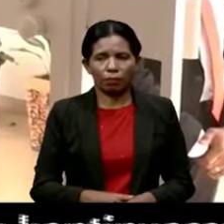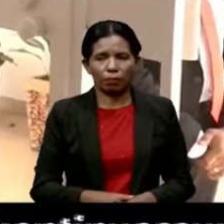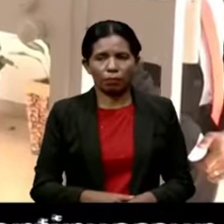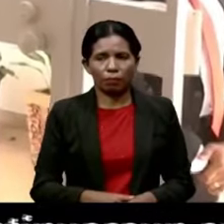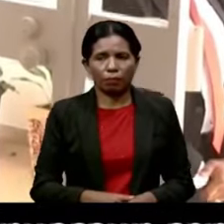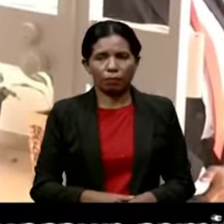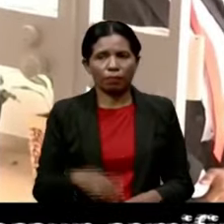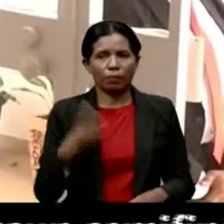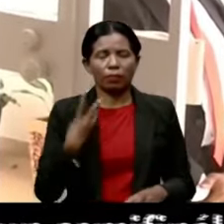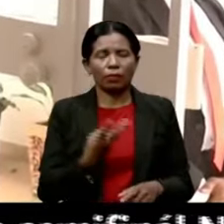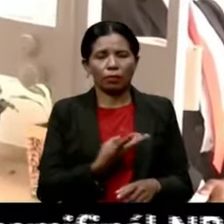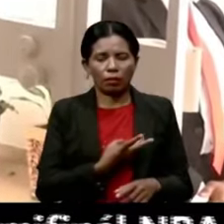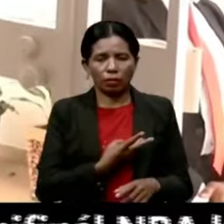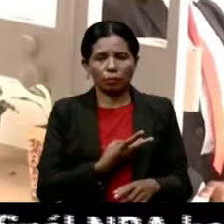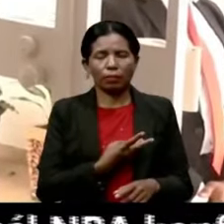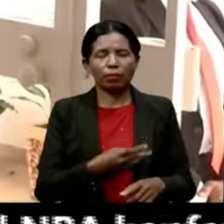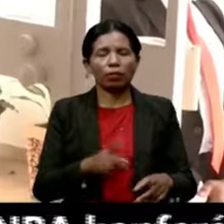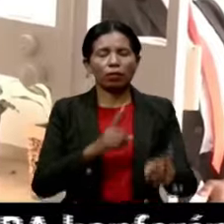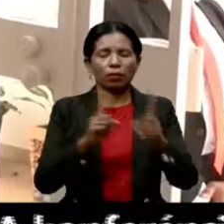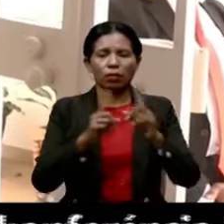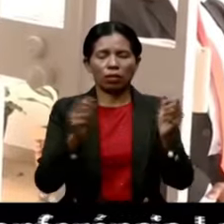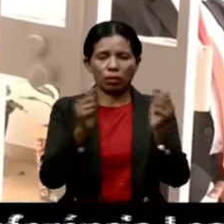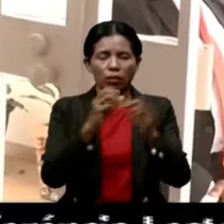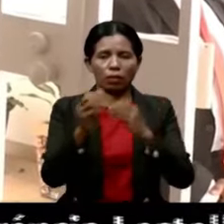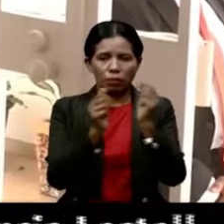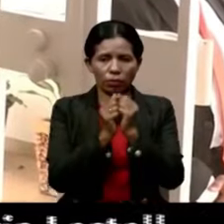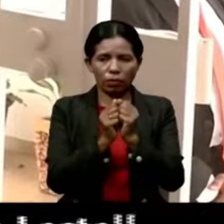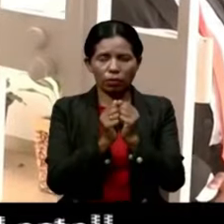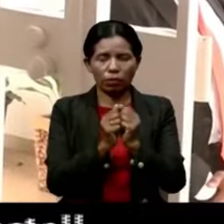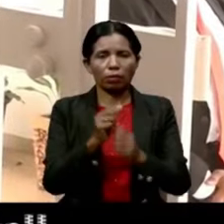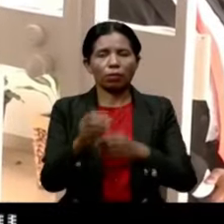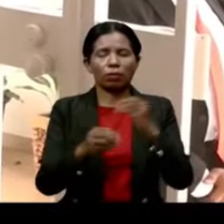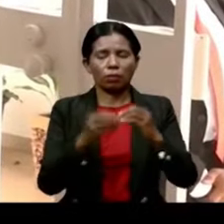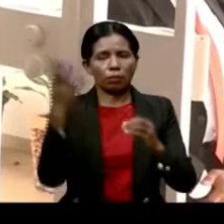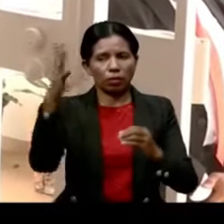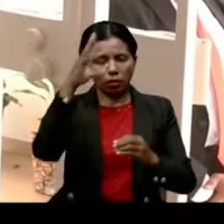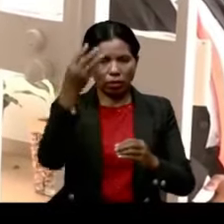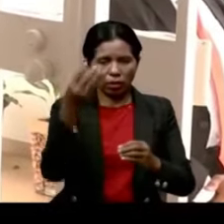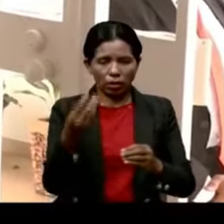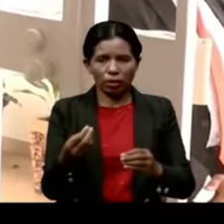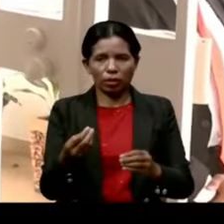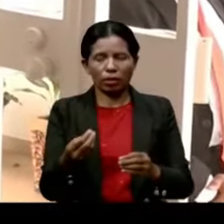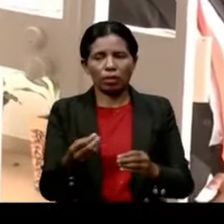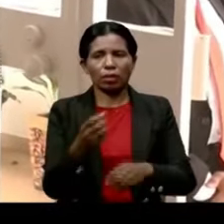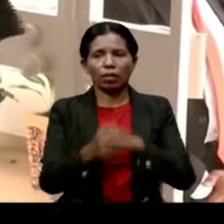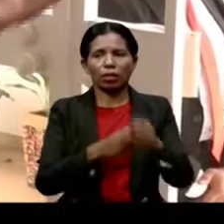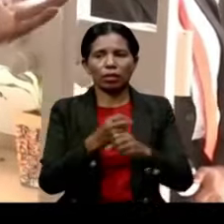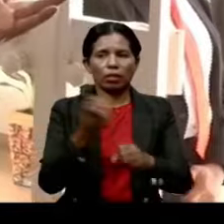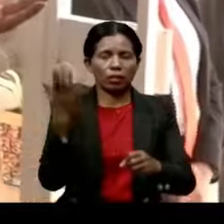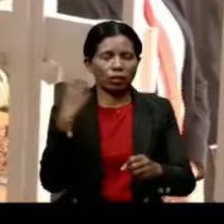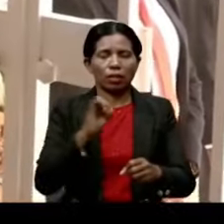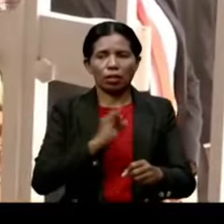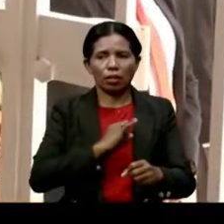di summit ASEAN di Jakarta setahun yang lalu, karena saya